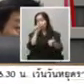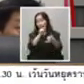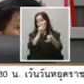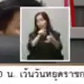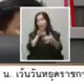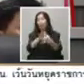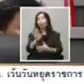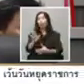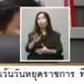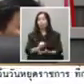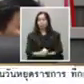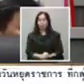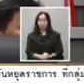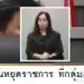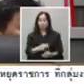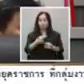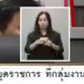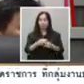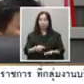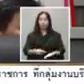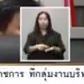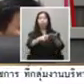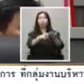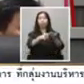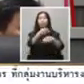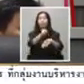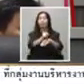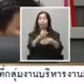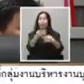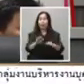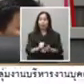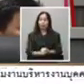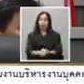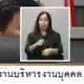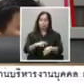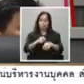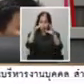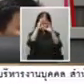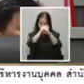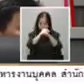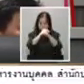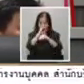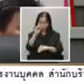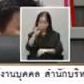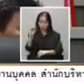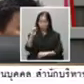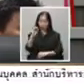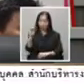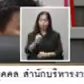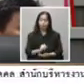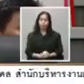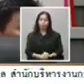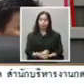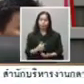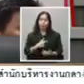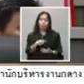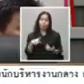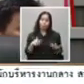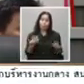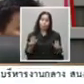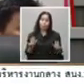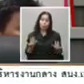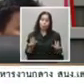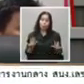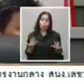แทนชื่อก็ขึ้นไปสู่ประธานนะครับเมื่อเวลาประมาณ20นาฬิกาเศษเราก็รอกันผมก็